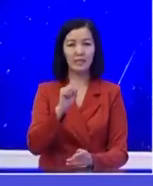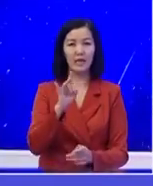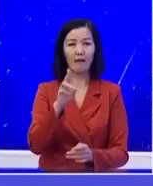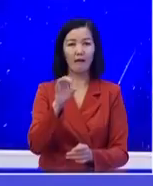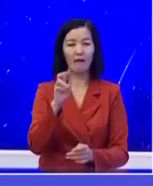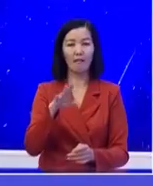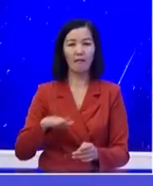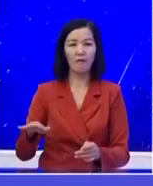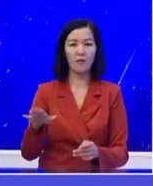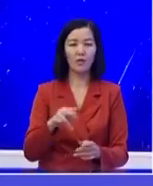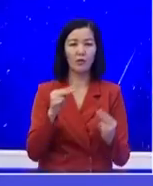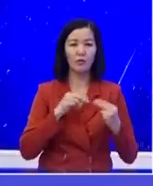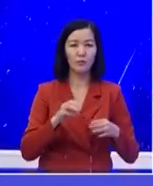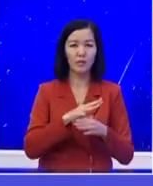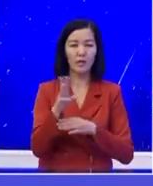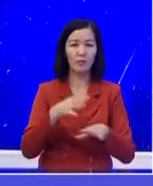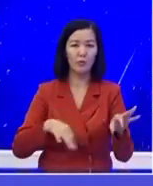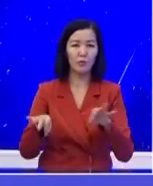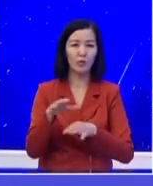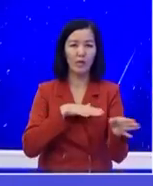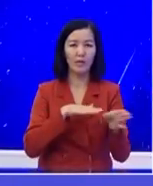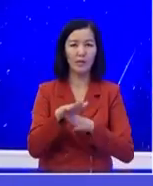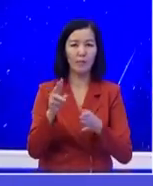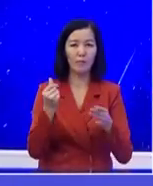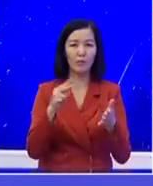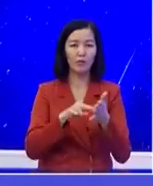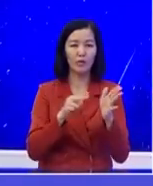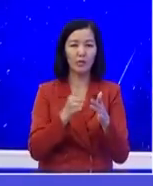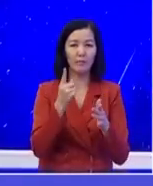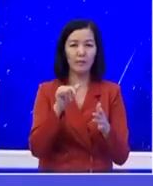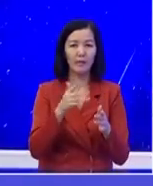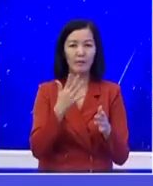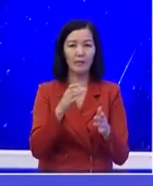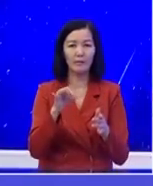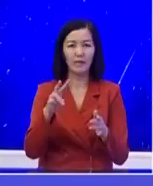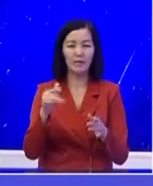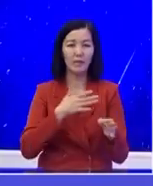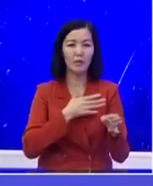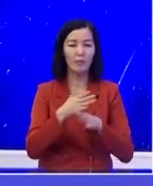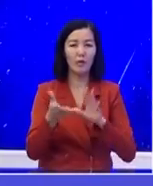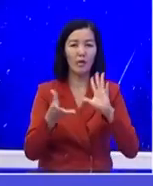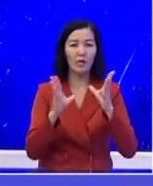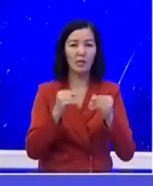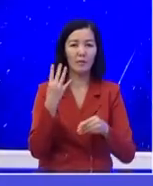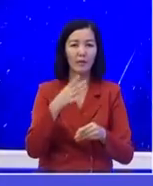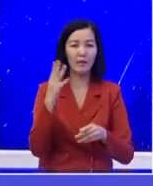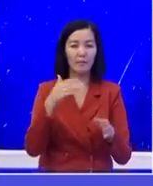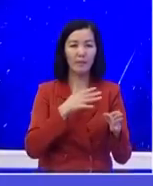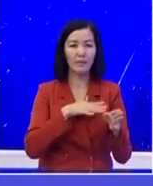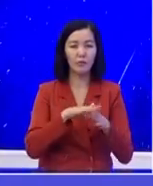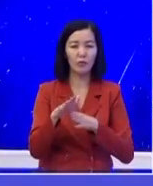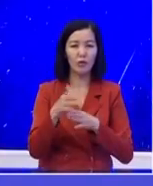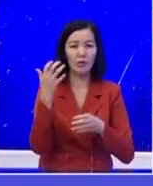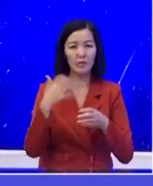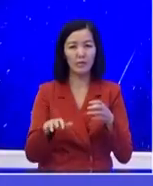Сарқан ауданда жұмыспен қамтудың жол картасын іске асыруға бюджеттен 1,5 миллиард теңге бөлінген. Бас аяғы 45 нысан күрделі және